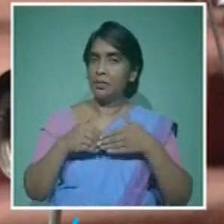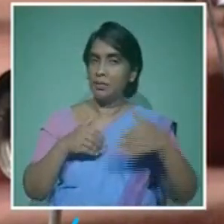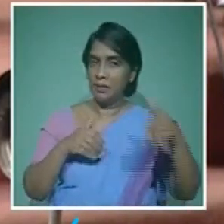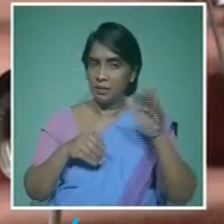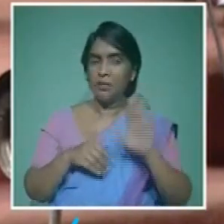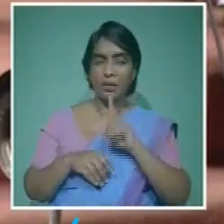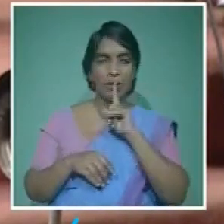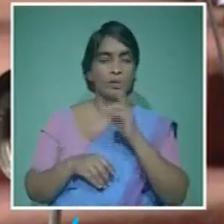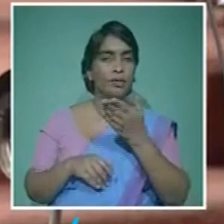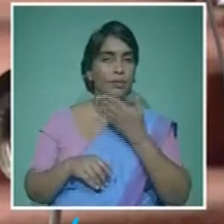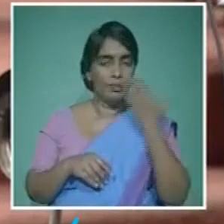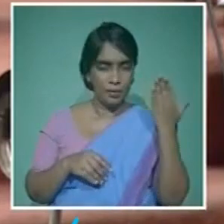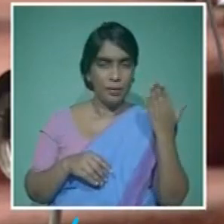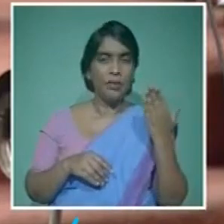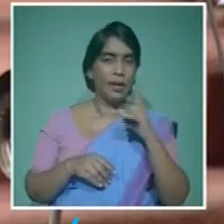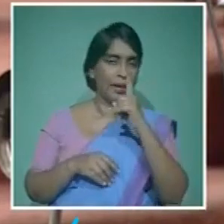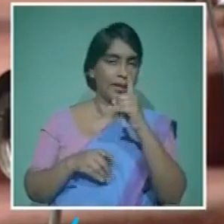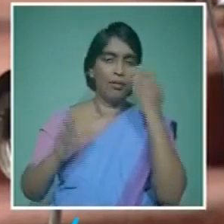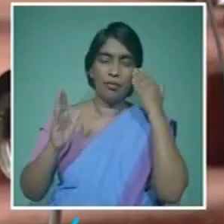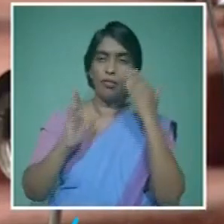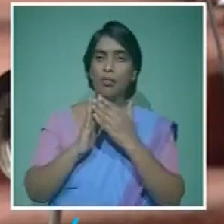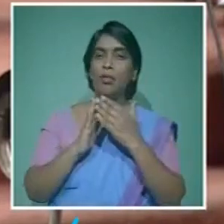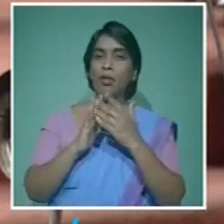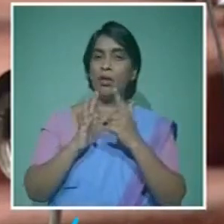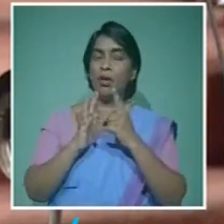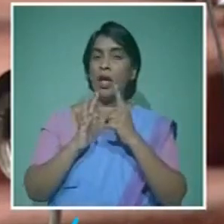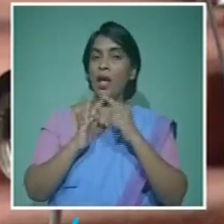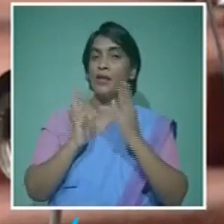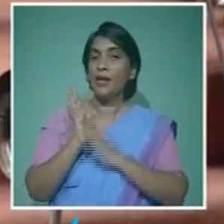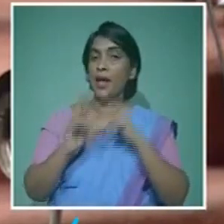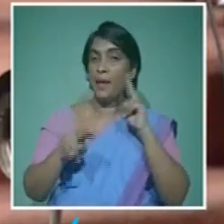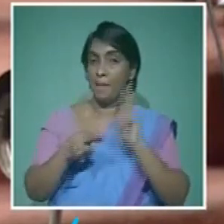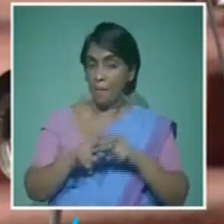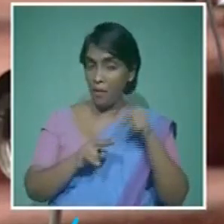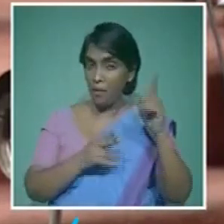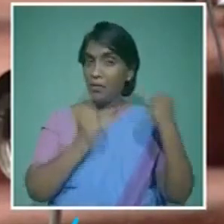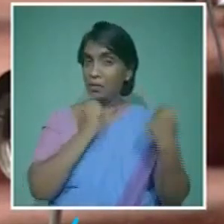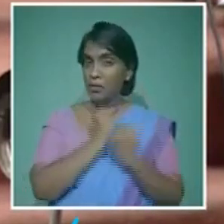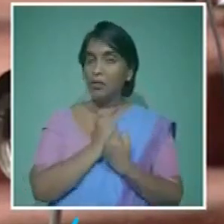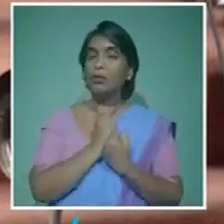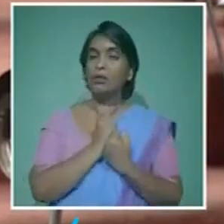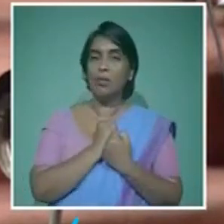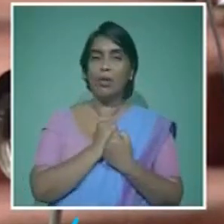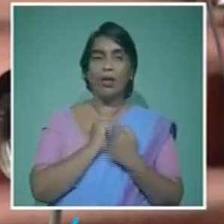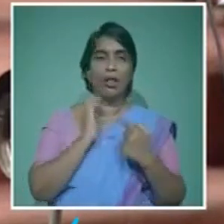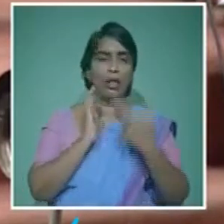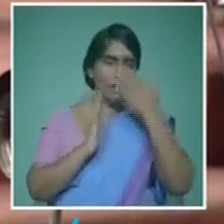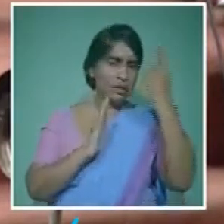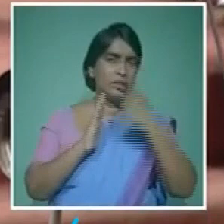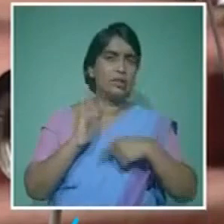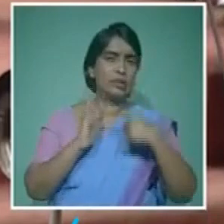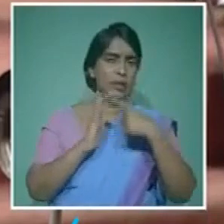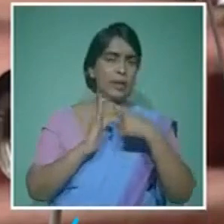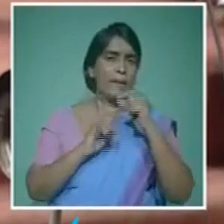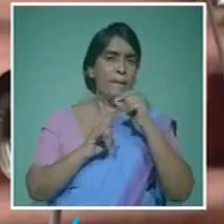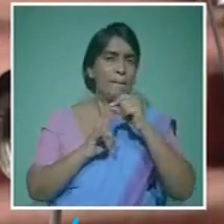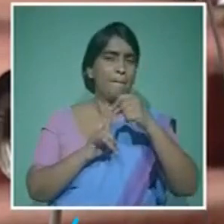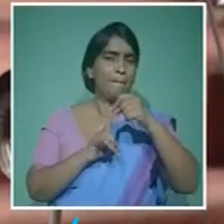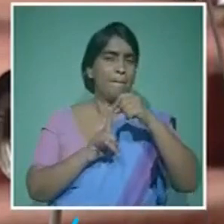விரும்புகின்றேன். ஒன்று, உலக வங்க நிதியிலே துணுக்காய் மல்லாவி, அதாவது துணுக்காய் பிரதேசமா இல்லை துணுக்காய் மல்லாவி